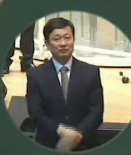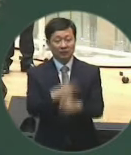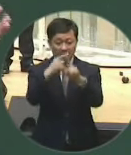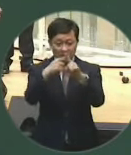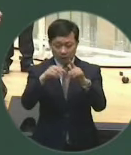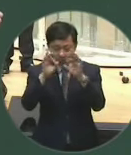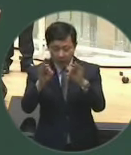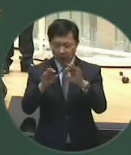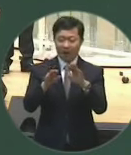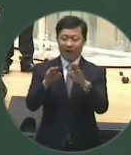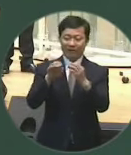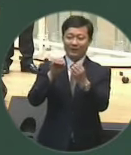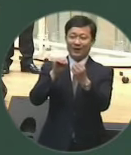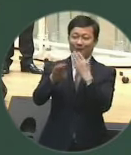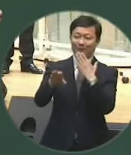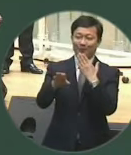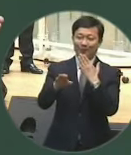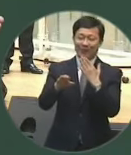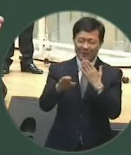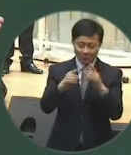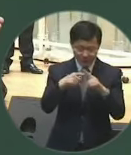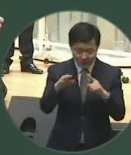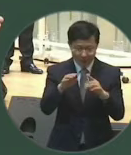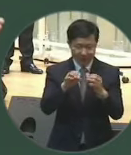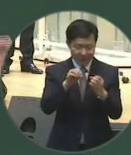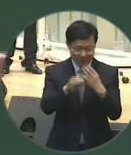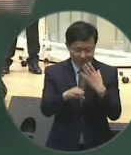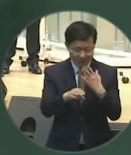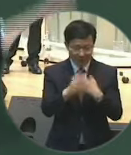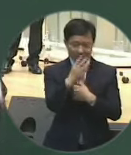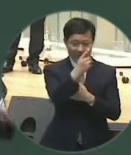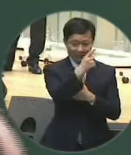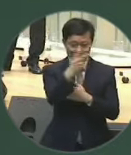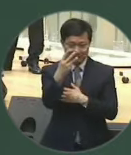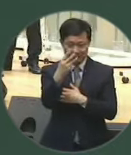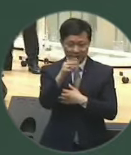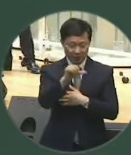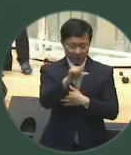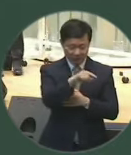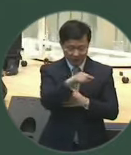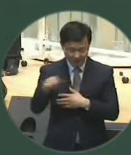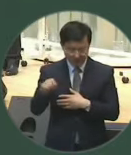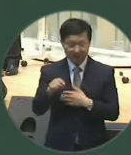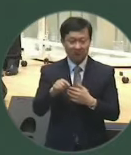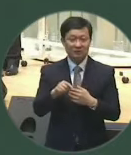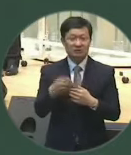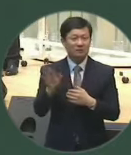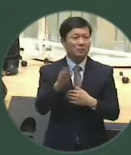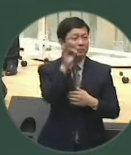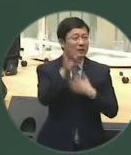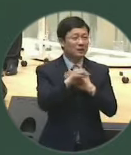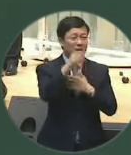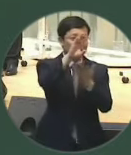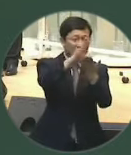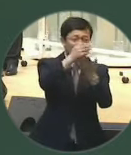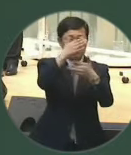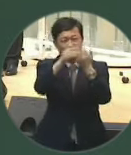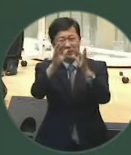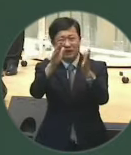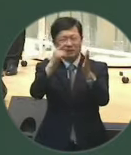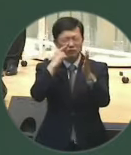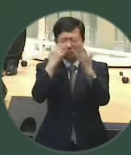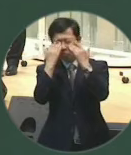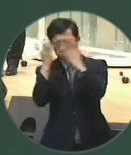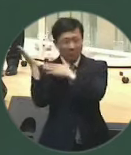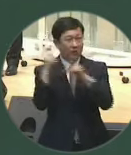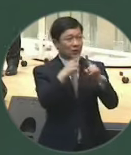답이 나오는 거예요. Why? Because every time you go to church, you get the 그렇죠? answer. 이게 안 보이면 교회만 가면 신경질 나. And if you don't see this and